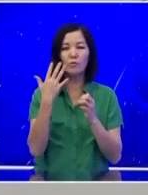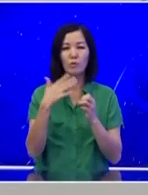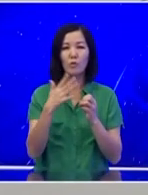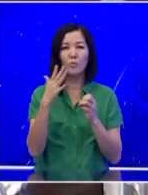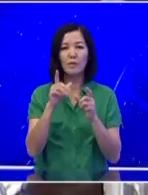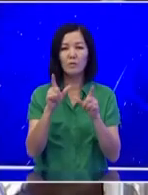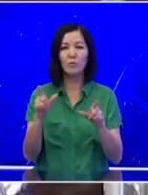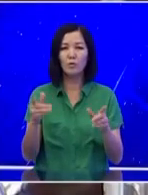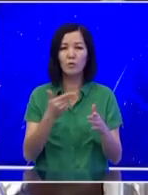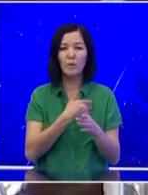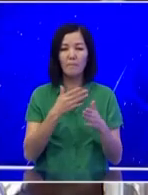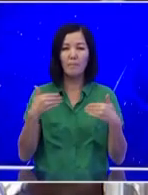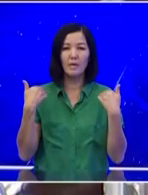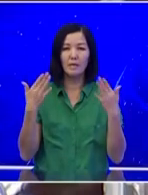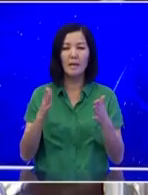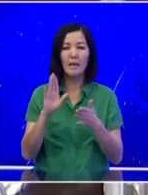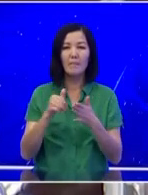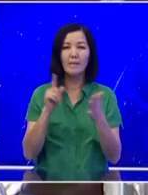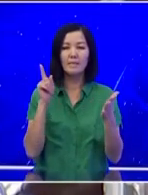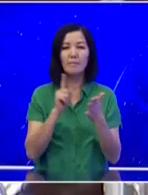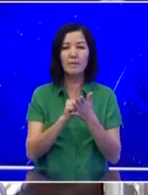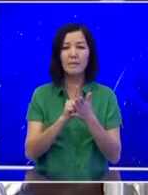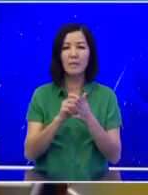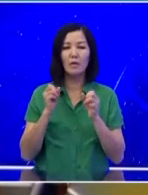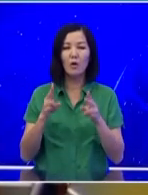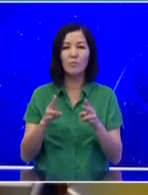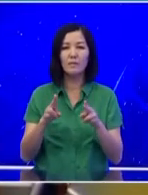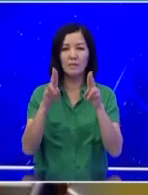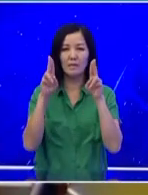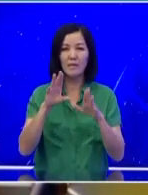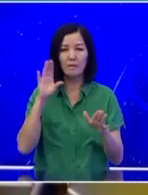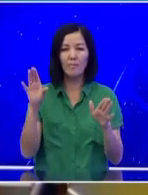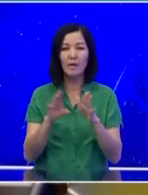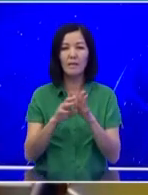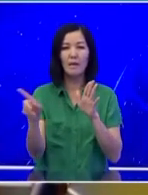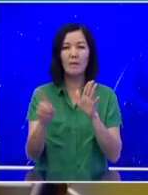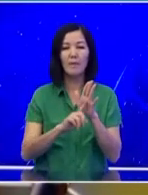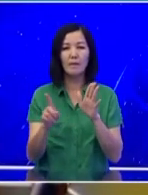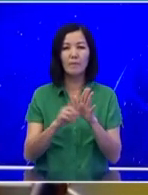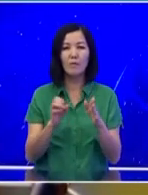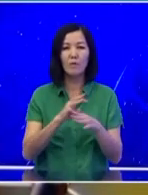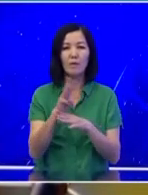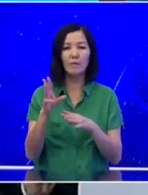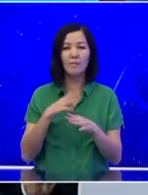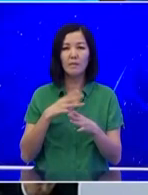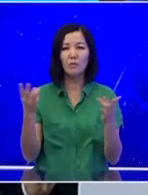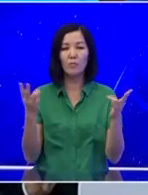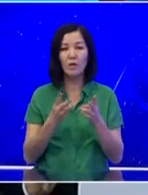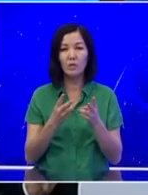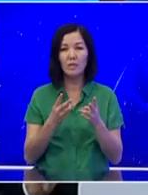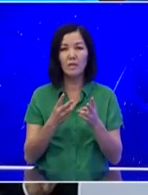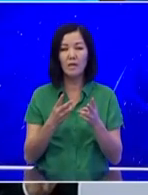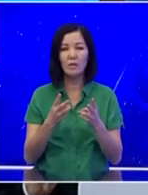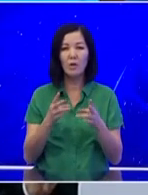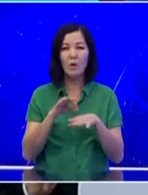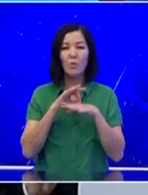берді. Басты міндет балалардың қауіпсіздігін сақтау, түлектердің барып келуін қамтамасыз ету, тиісті деңгейде